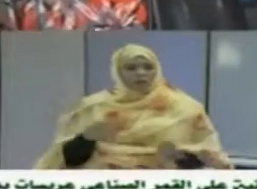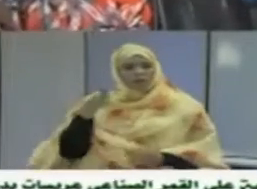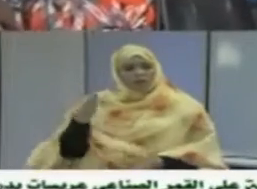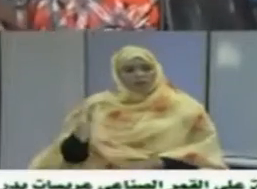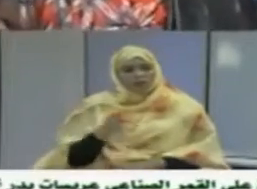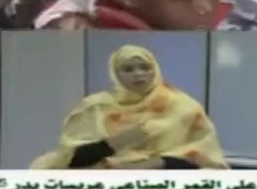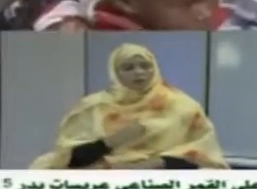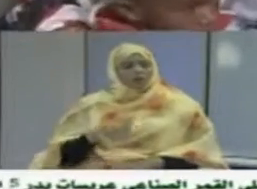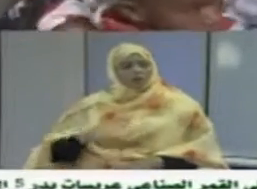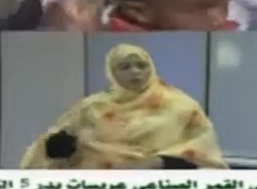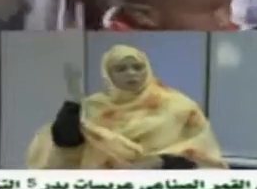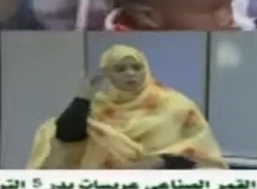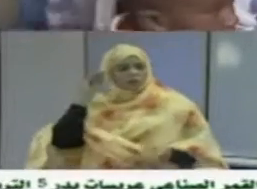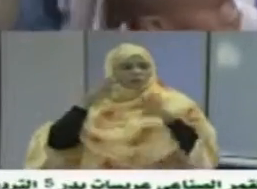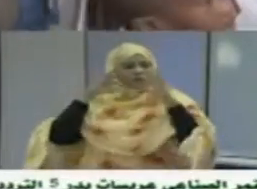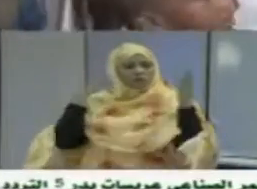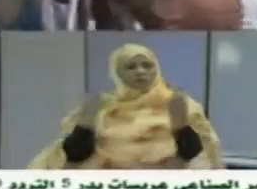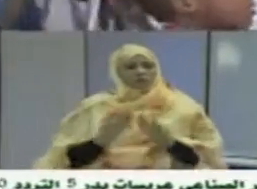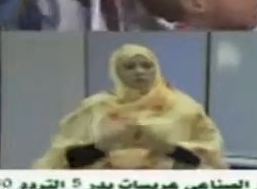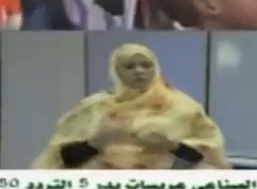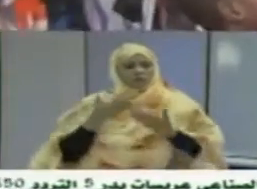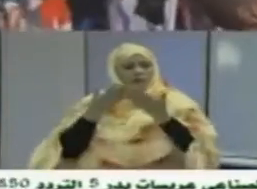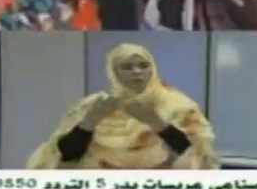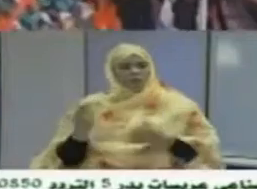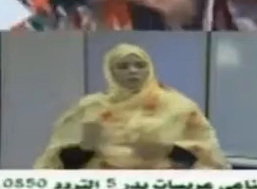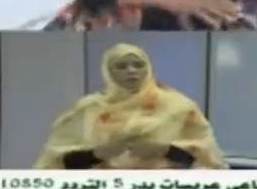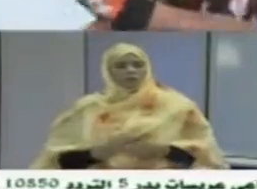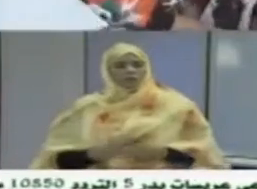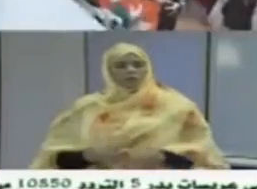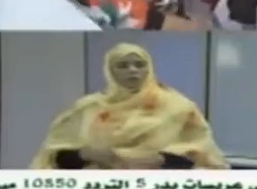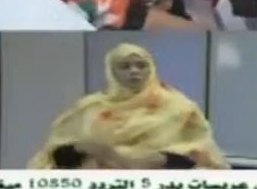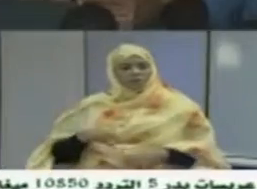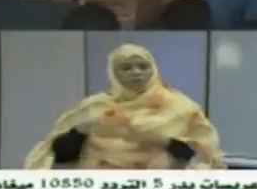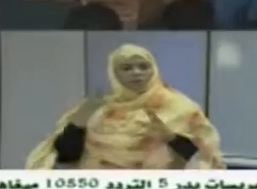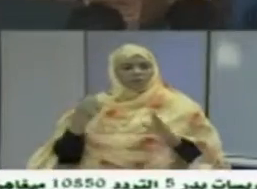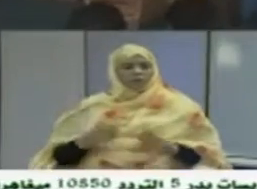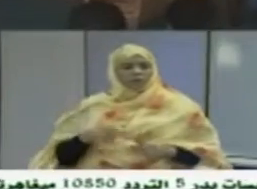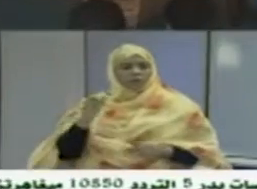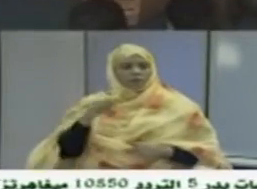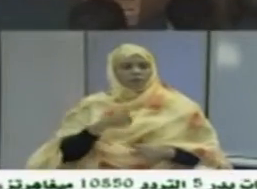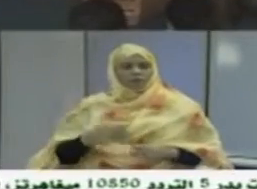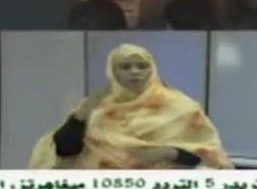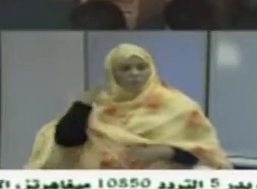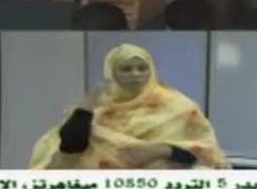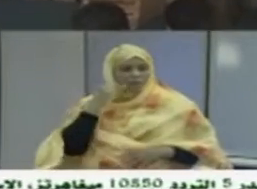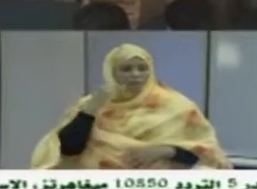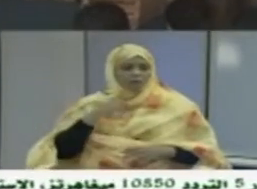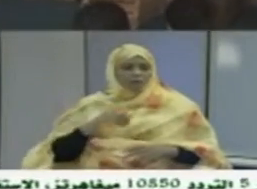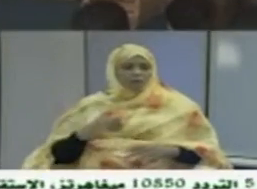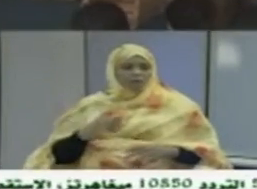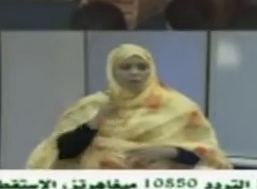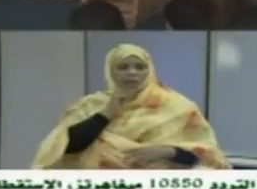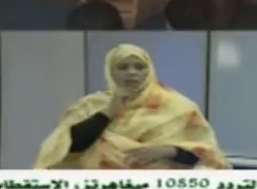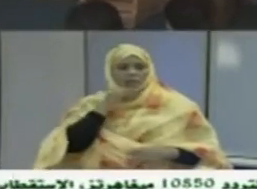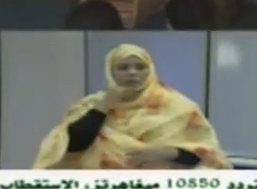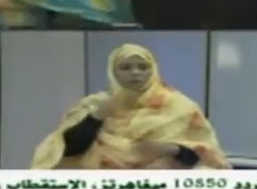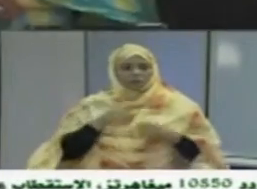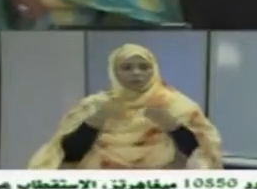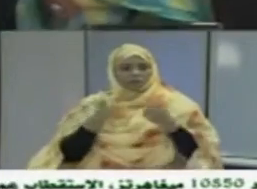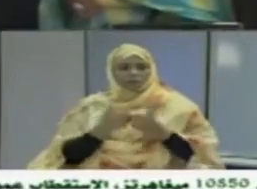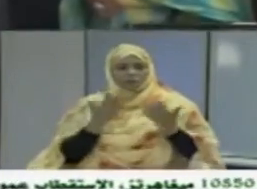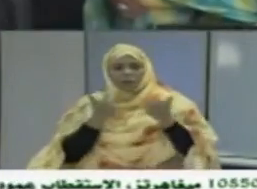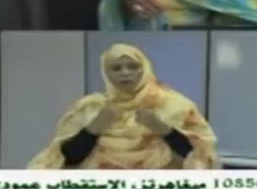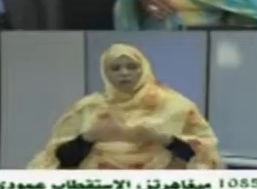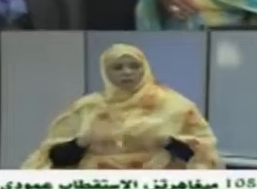أو توفير الرعاية الاجتماعية لفاقدي السند العائلي أو مساعدة ذوي الاحتياجات الخاصة. كما